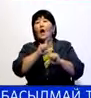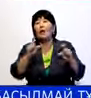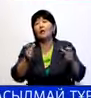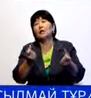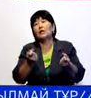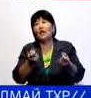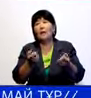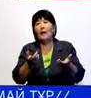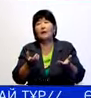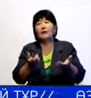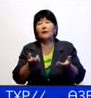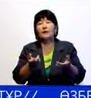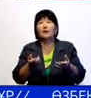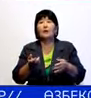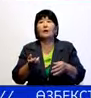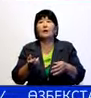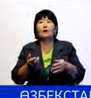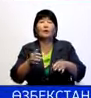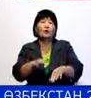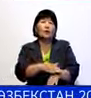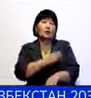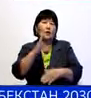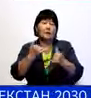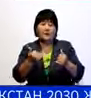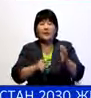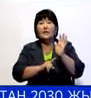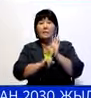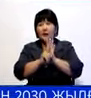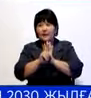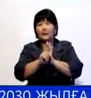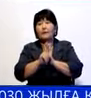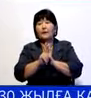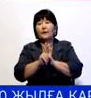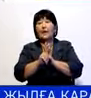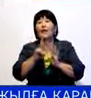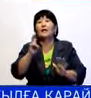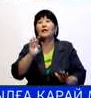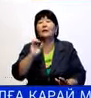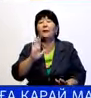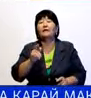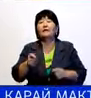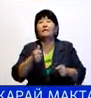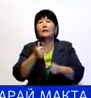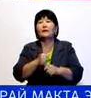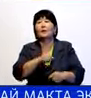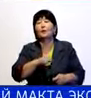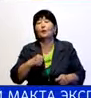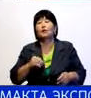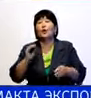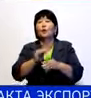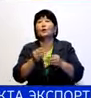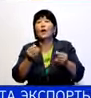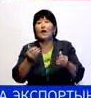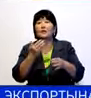шамалы ұзарып кетті. Оны да биыл бастап Нәлібаев Нұрлыбек Ашбекұлы өзі қосымша қаржы